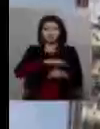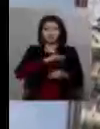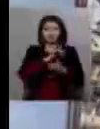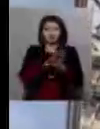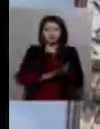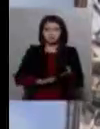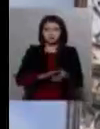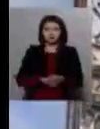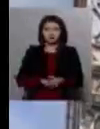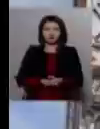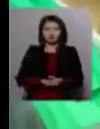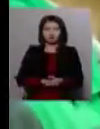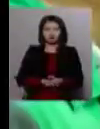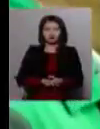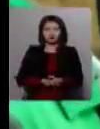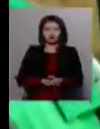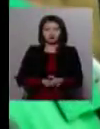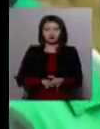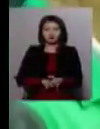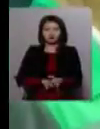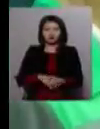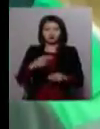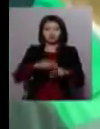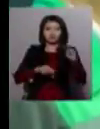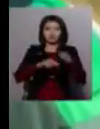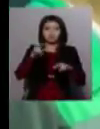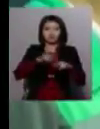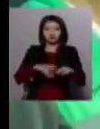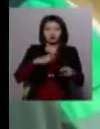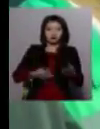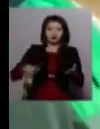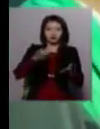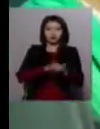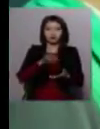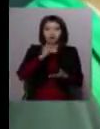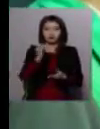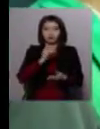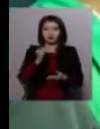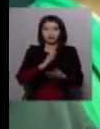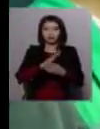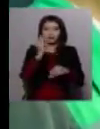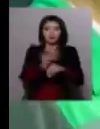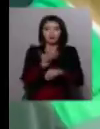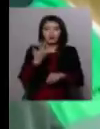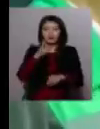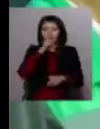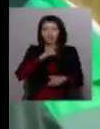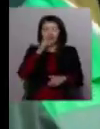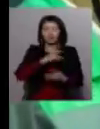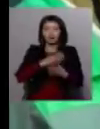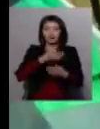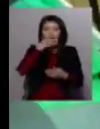басшылығы. Біз осы қондырғыны орнатқаннан кейін Евро 5 стандартындағы бензинді өндіруге қол жеткіздік.